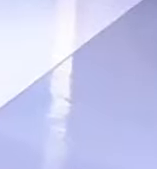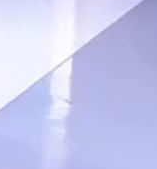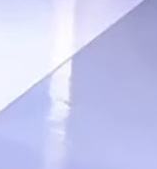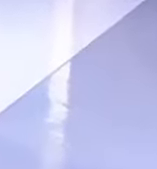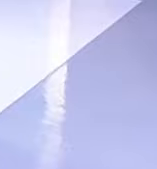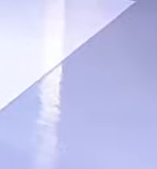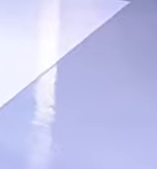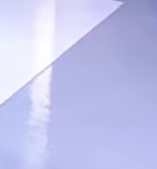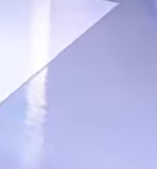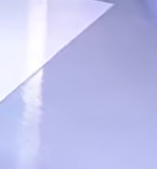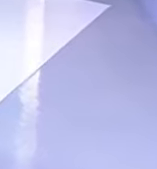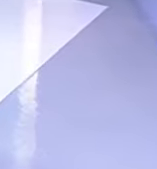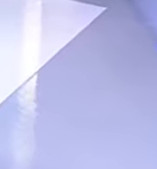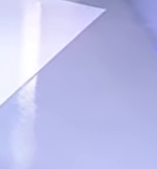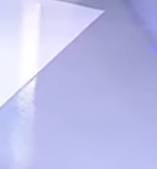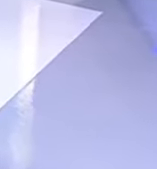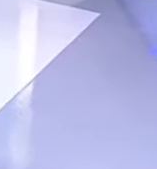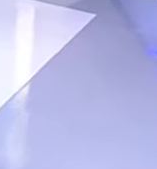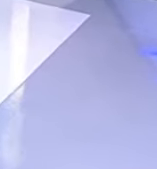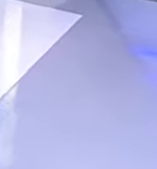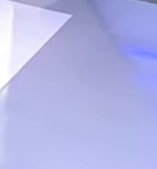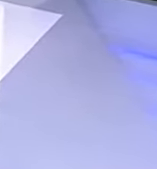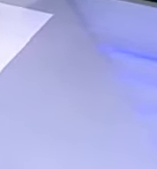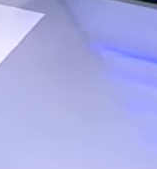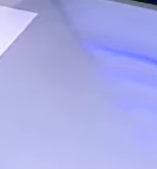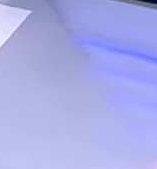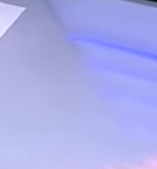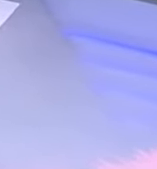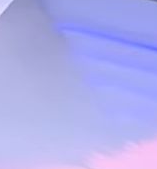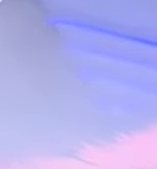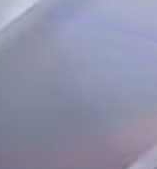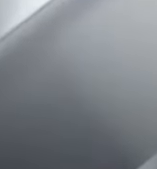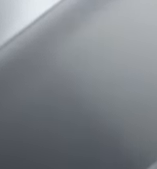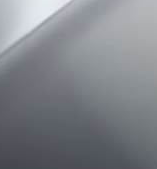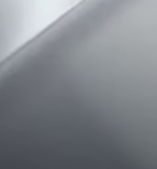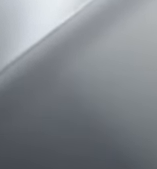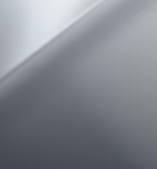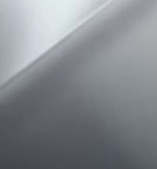Ibarra. Tutok lang dito sa 24 Oras Weekend.